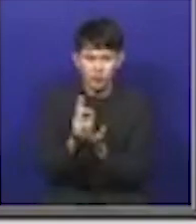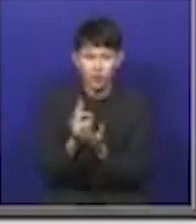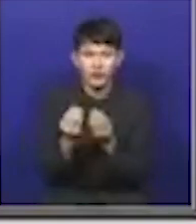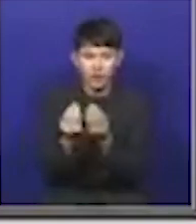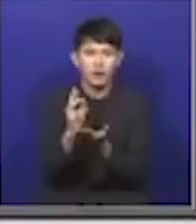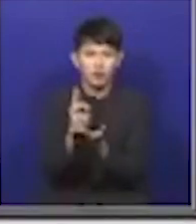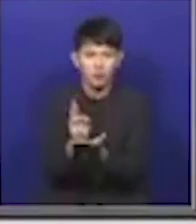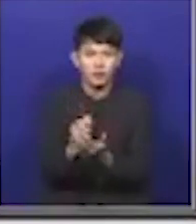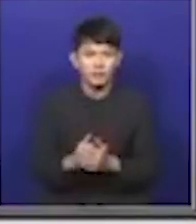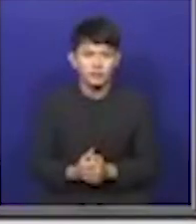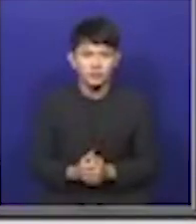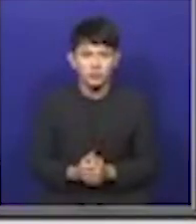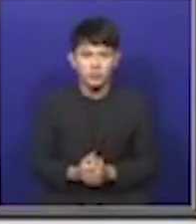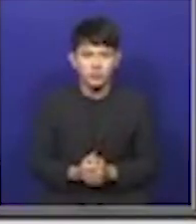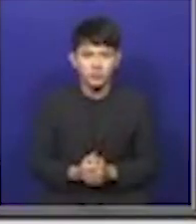ครับ